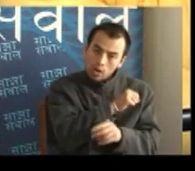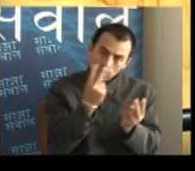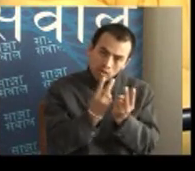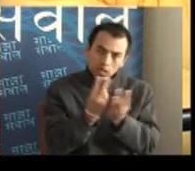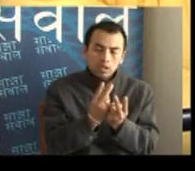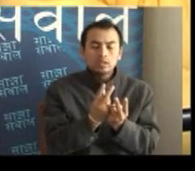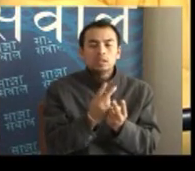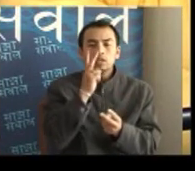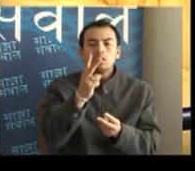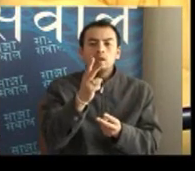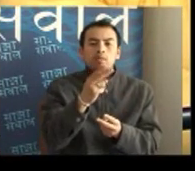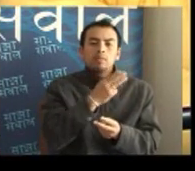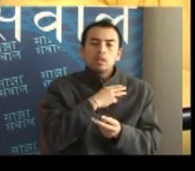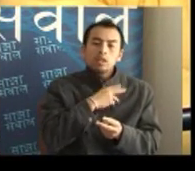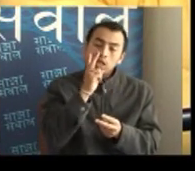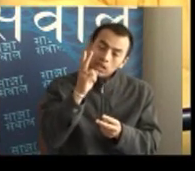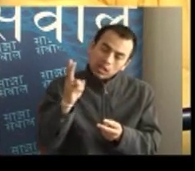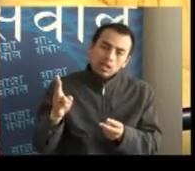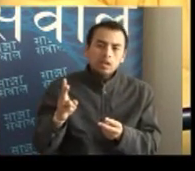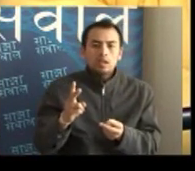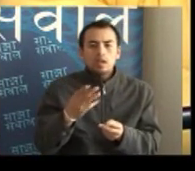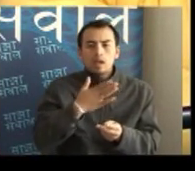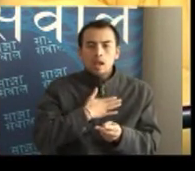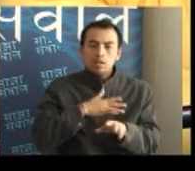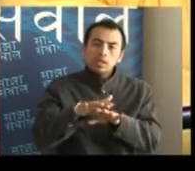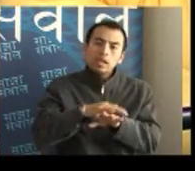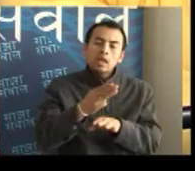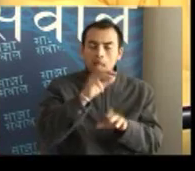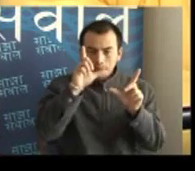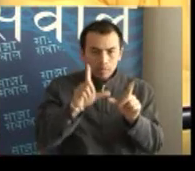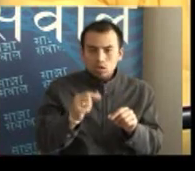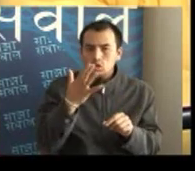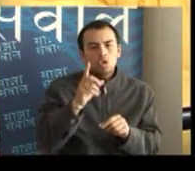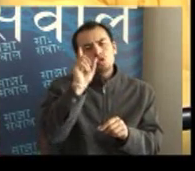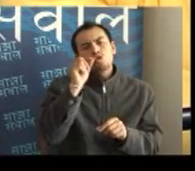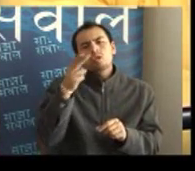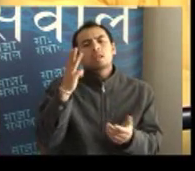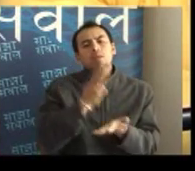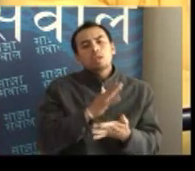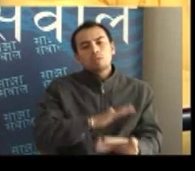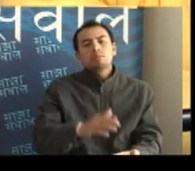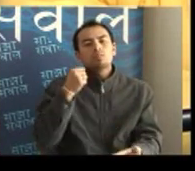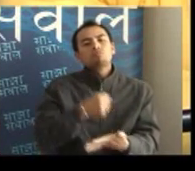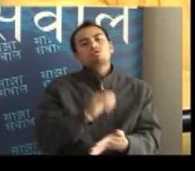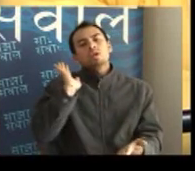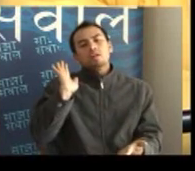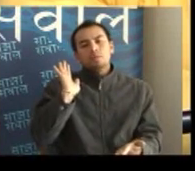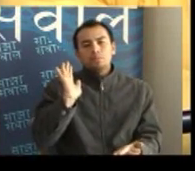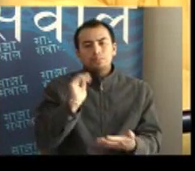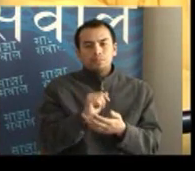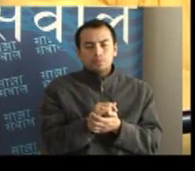जस्ता त्यस्तो व्यक्ति यहाँ नेपालमा त्यस्तै व्यक्ति हाम्रो धेरैजना चाहिन्न, मात्र 10 जन्मे काफी